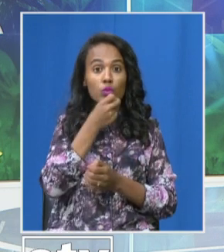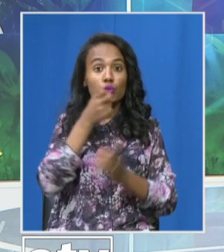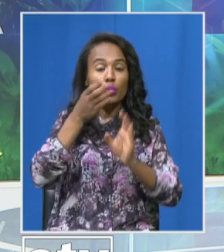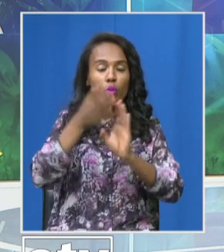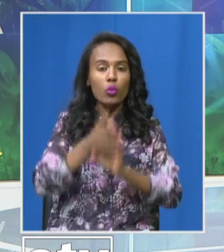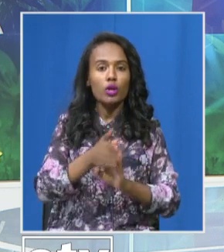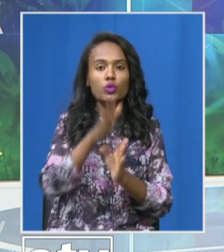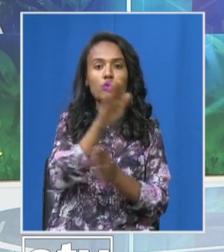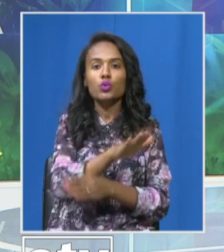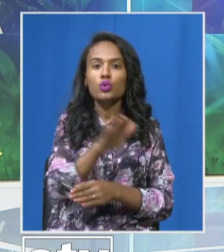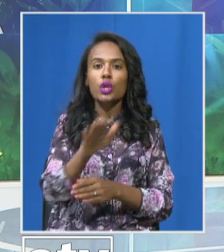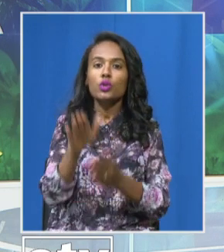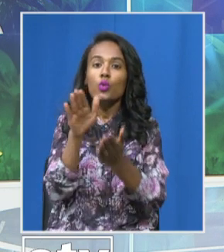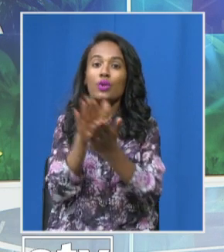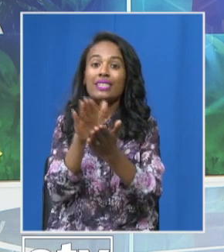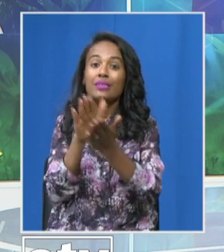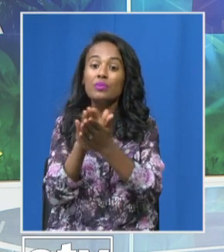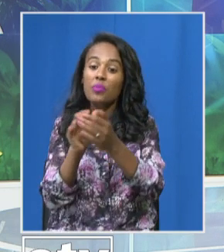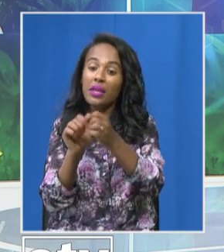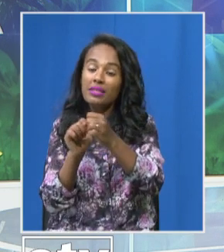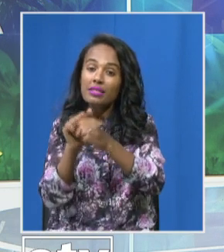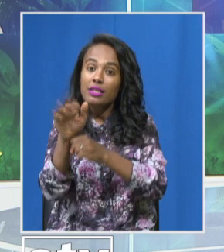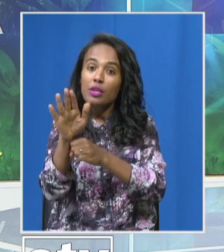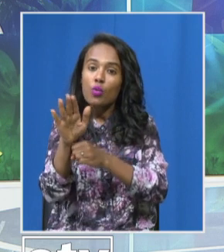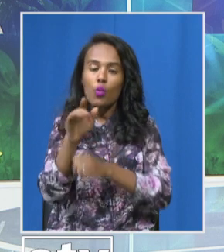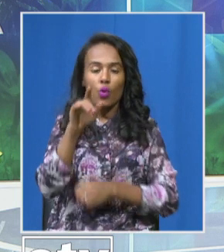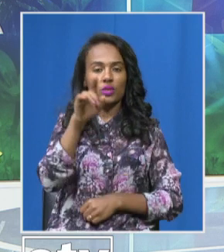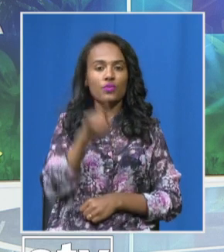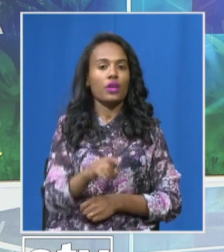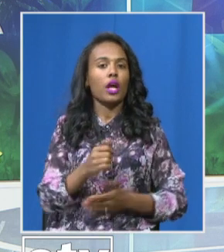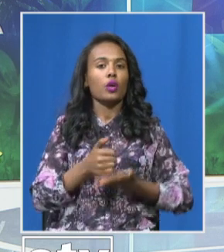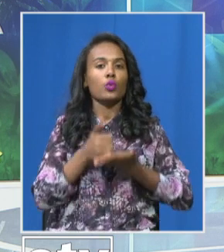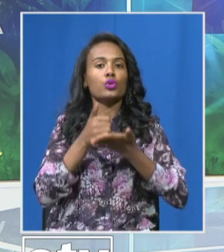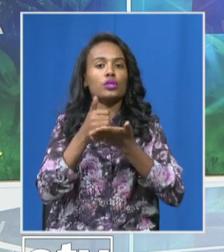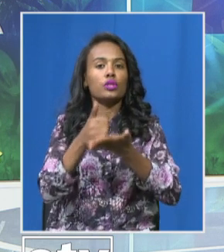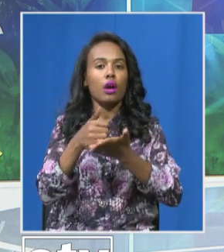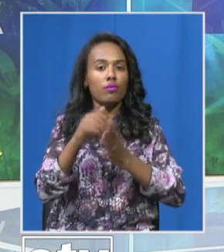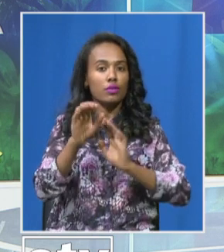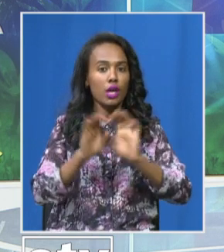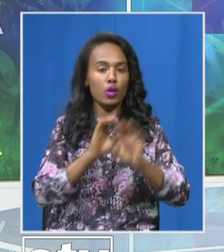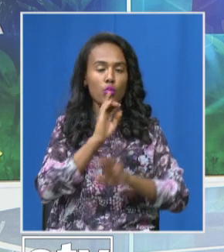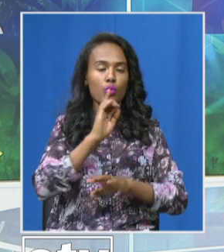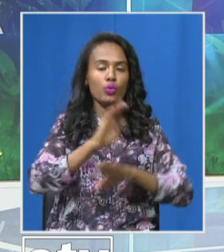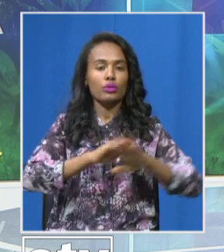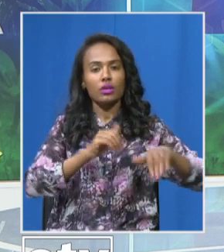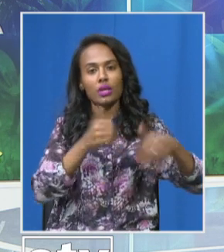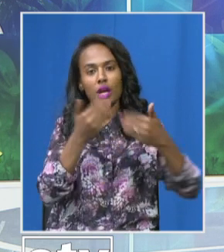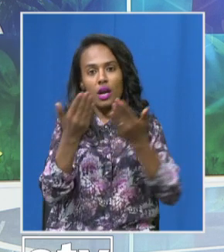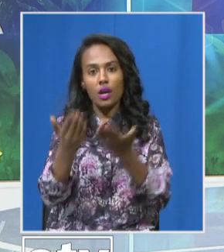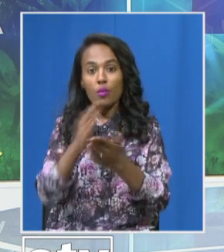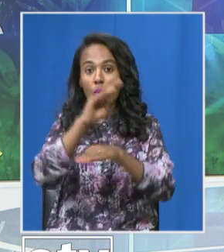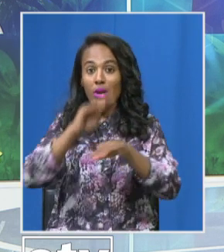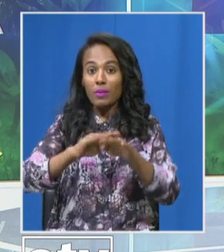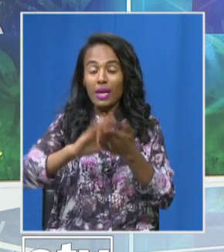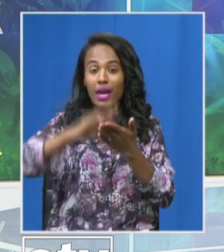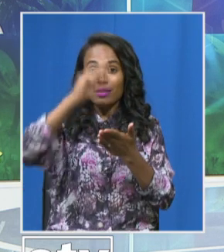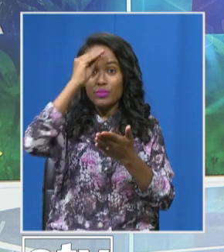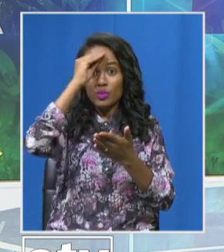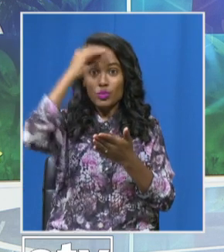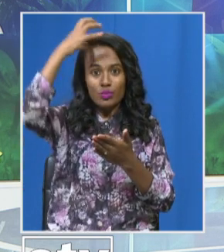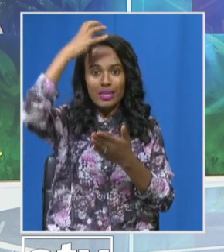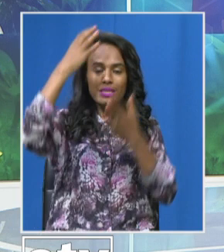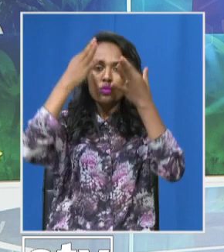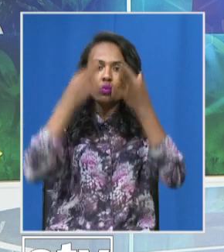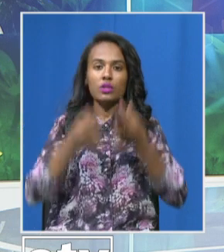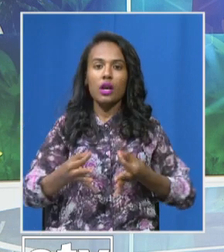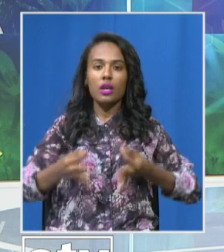በበኩላቸው ልጆቻቸውን ወደ ትምህርት ቤት ሲልኩ አስፈላጊውን ድጋፍ እንዲያደርጉም ነው ጥሪ የቀረበው። መደበኛ ትምህርቱም መንግስት